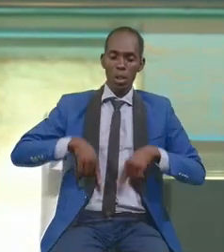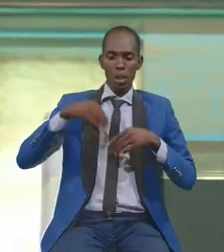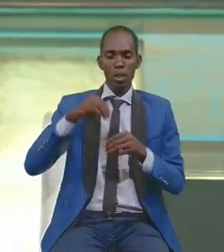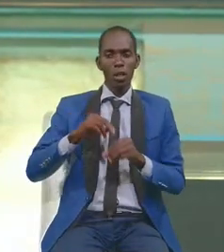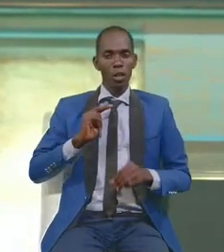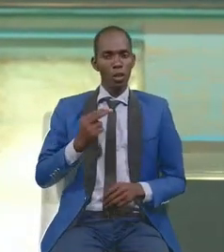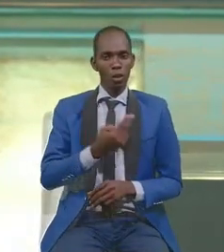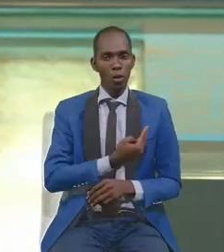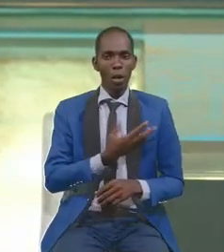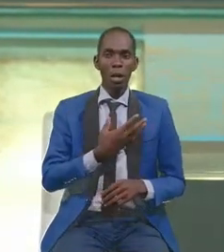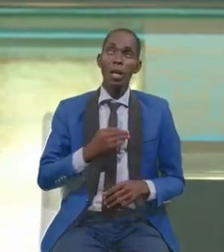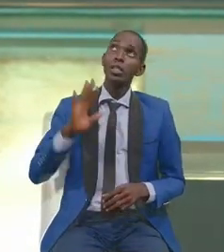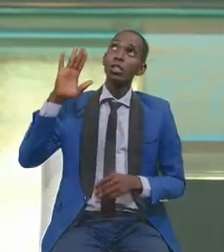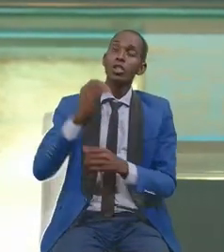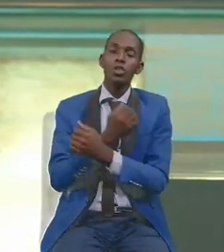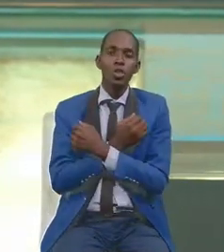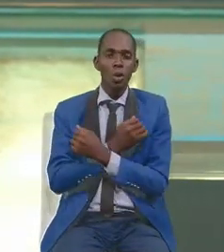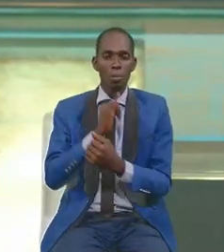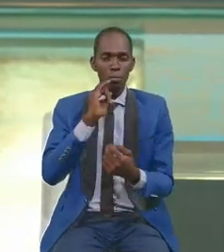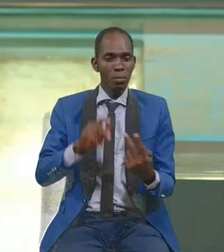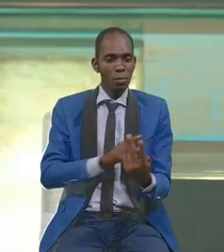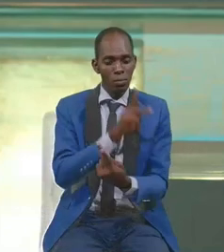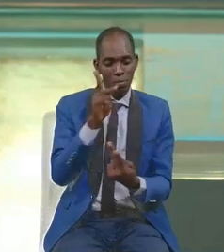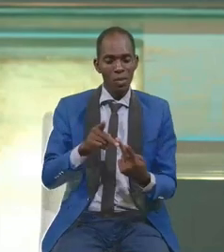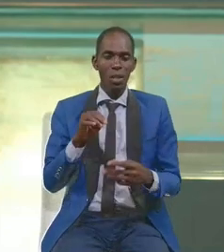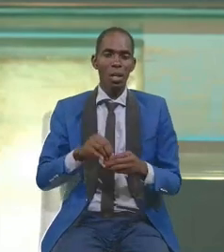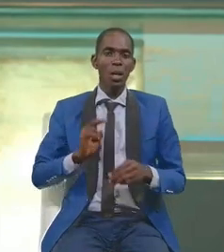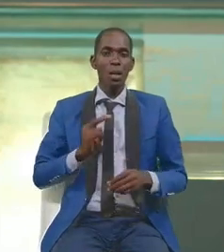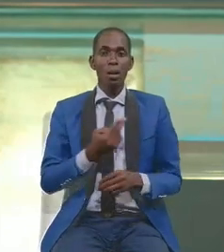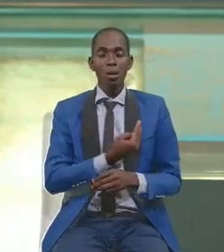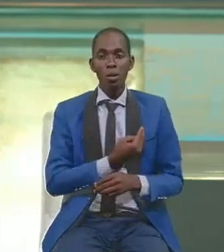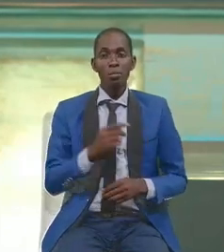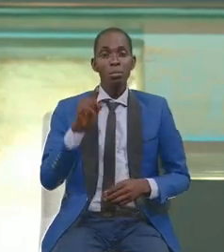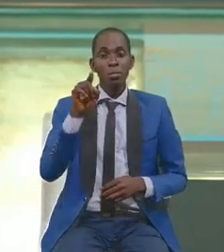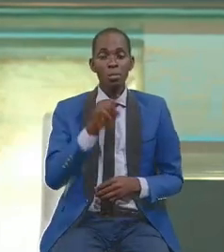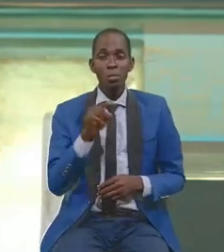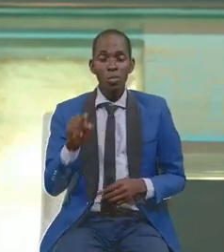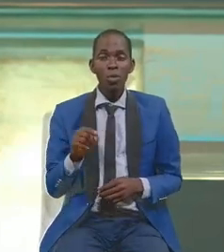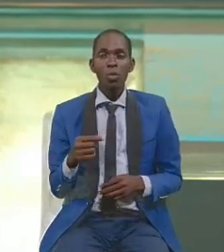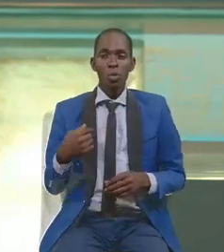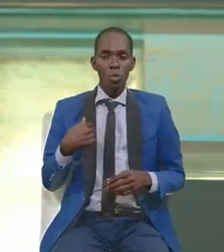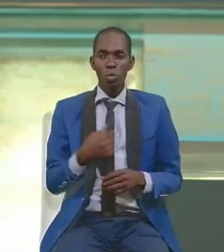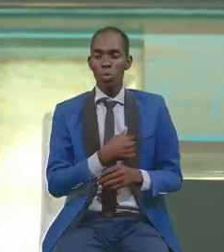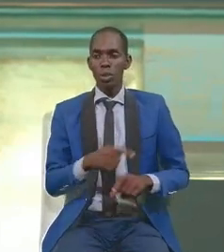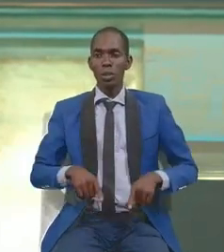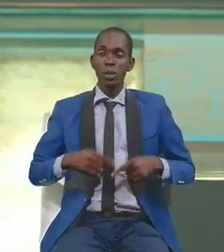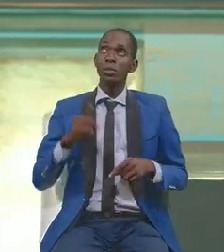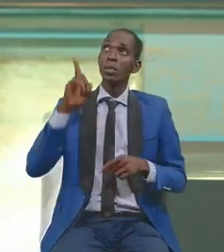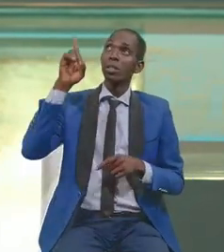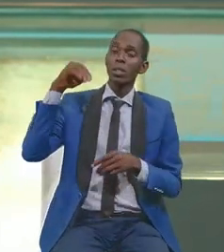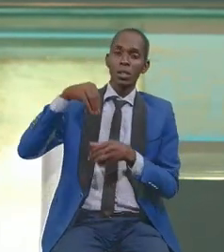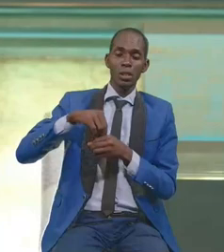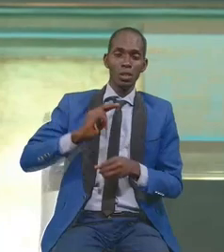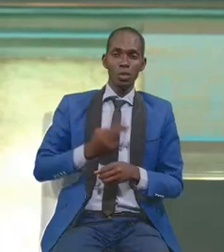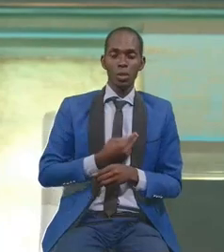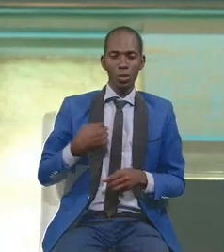est parfait en nous. Nous connaissons que nous demeurons en lui et qu'il demeure en nous en ce qu'il